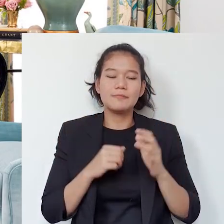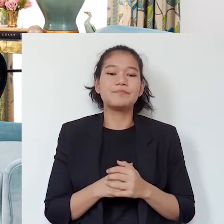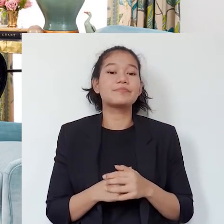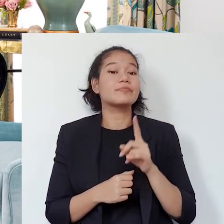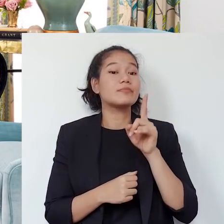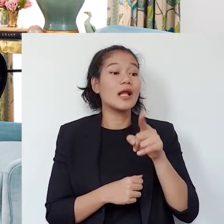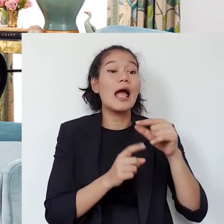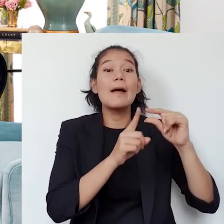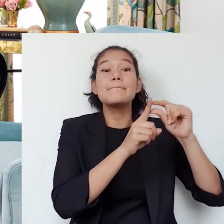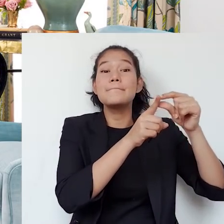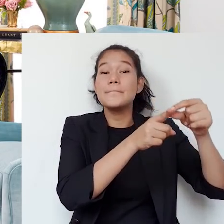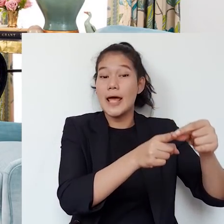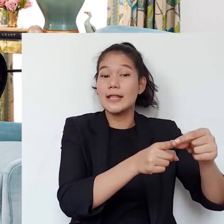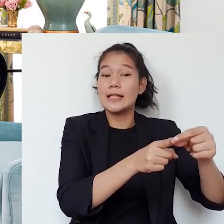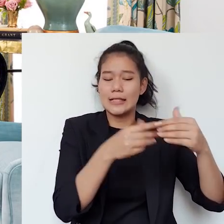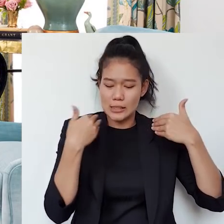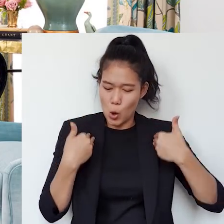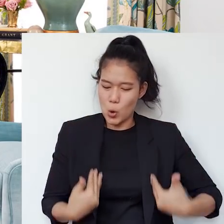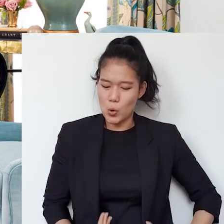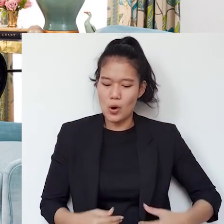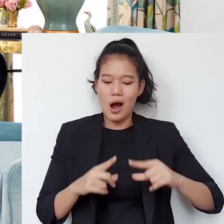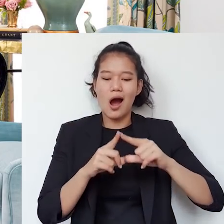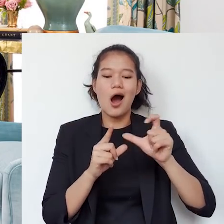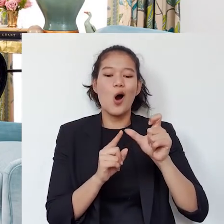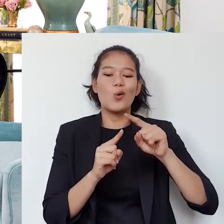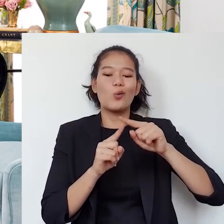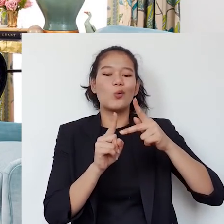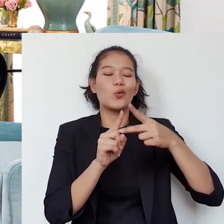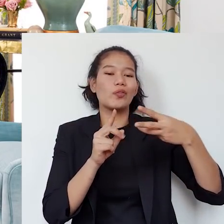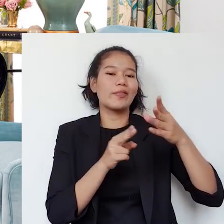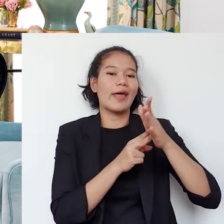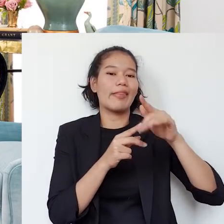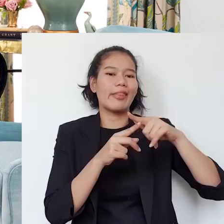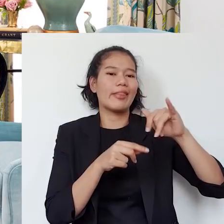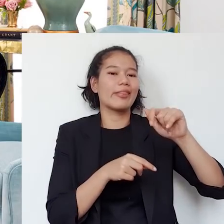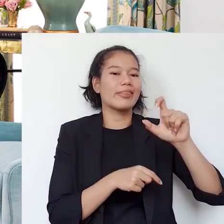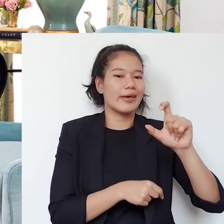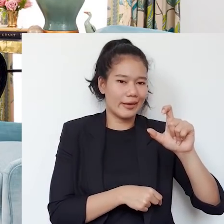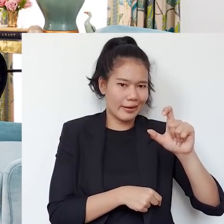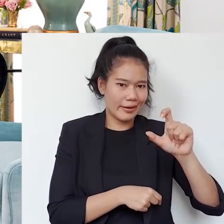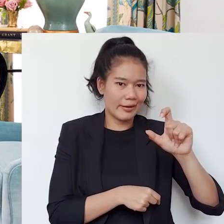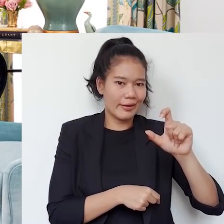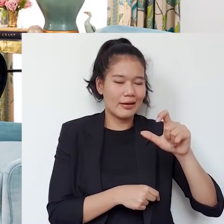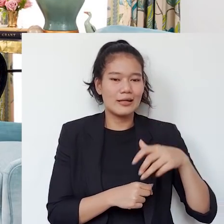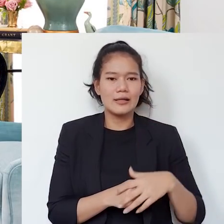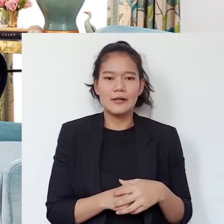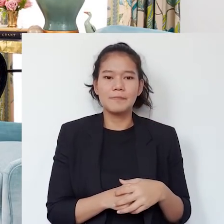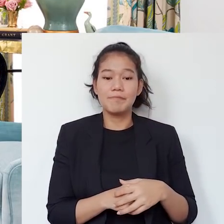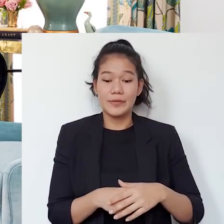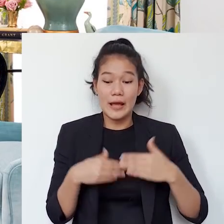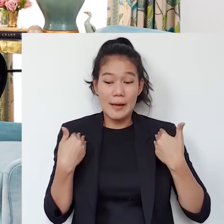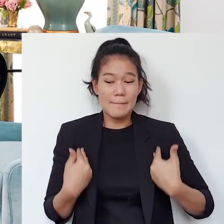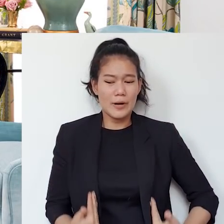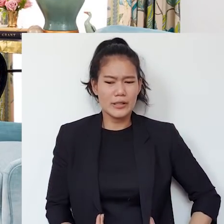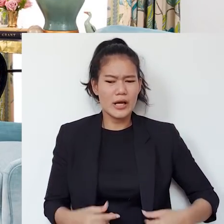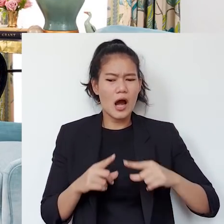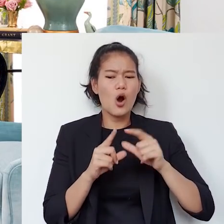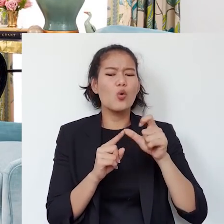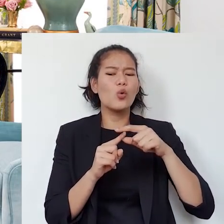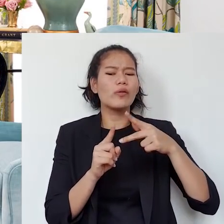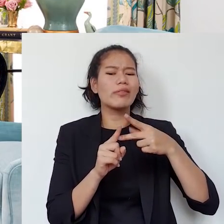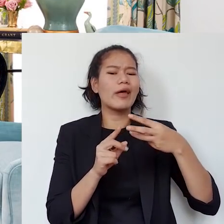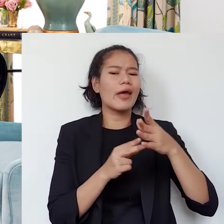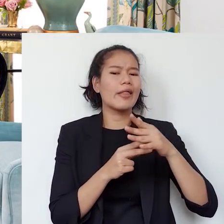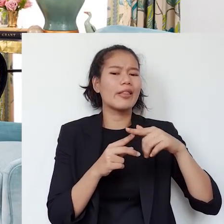Petrus adalah pribadi yang otentik. Itu yang mau saya sampaikan Bapak Ibu Saudara. Pribadi yang otentik yang ada